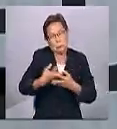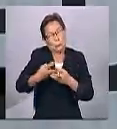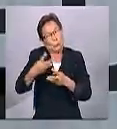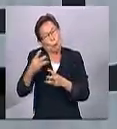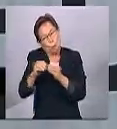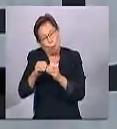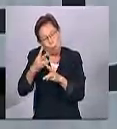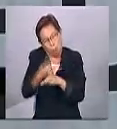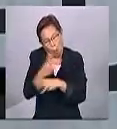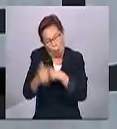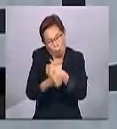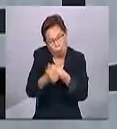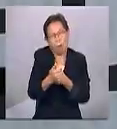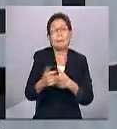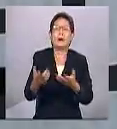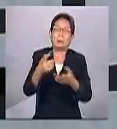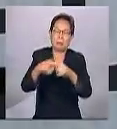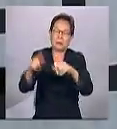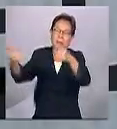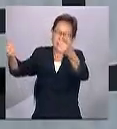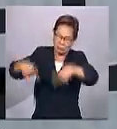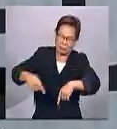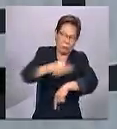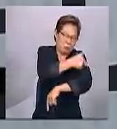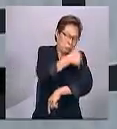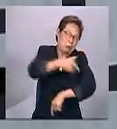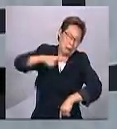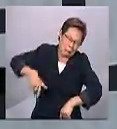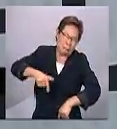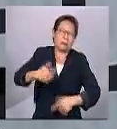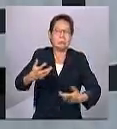tapi dia datang pada peringkat yang lewat sikit lah untuk kita merawat dia.